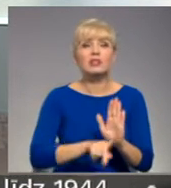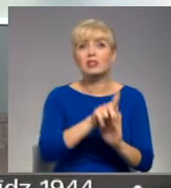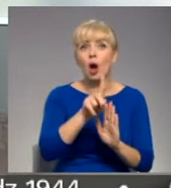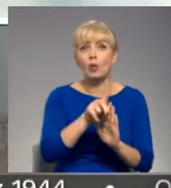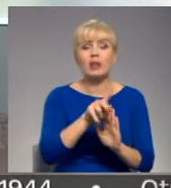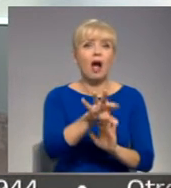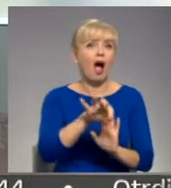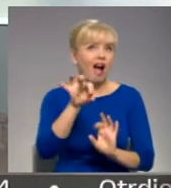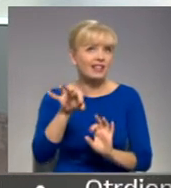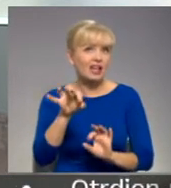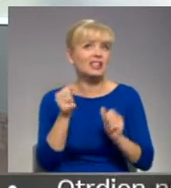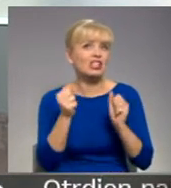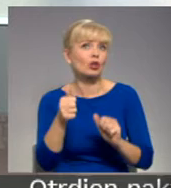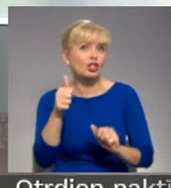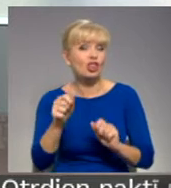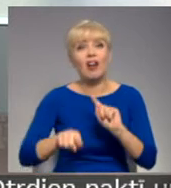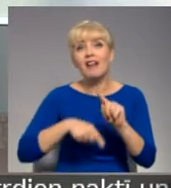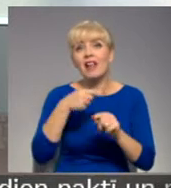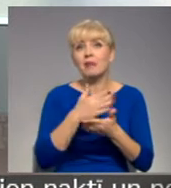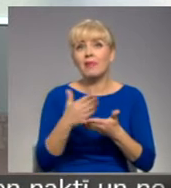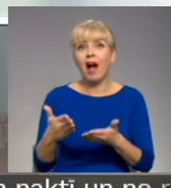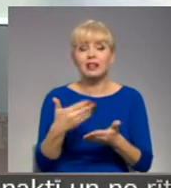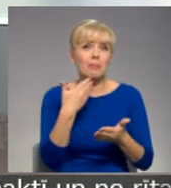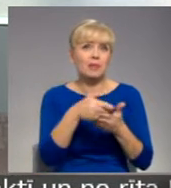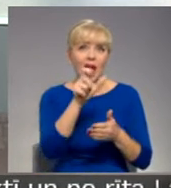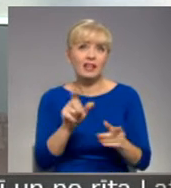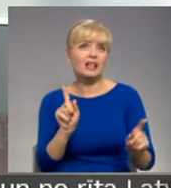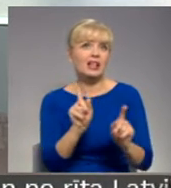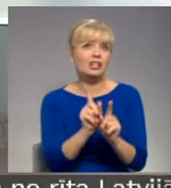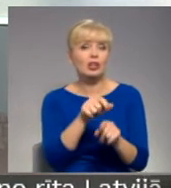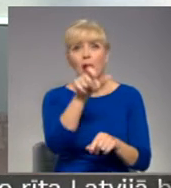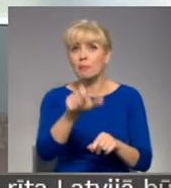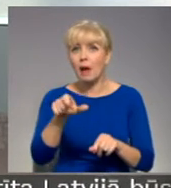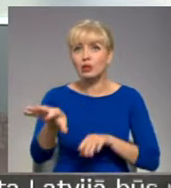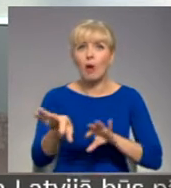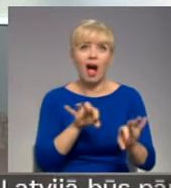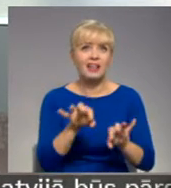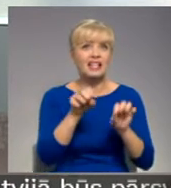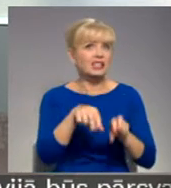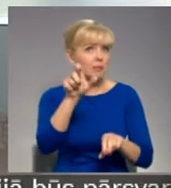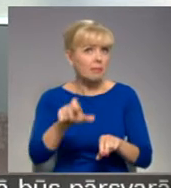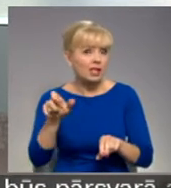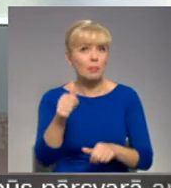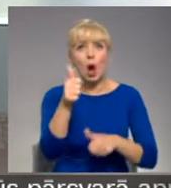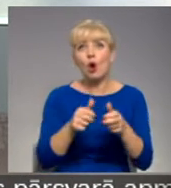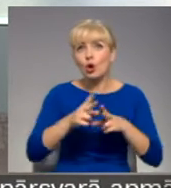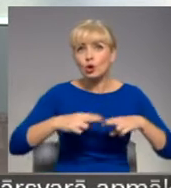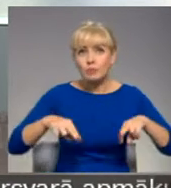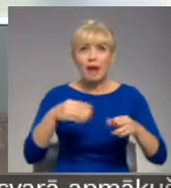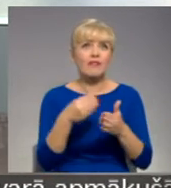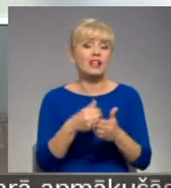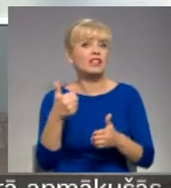izturējuši 6. Nākamajā kārtā pretendenti tiksies ar personāla atlases speciālistiem un konkursa komisiju, kas vērtēs viņu motivāciju